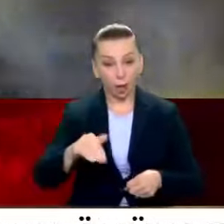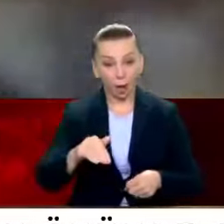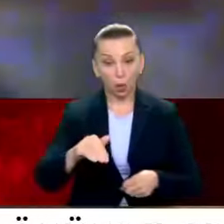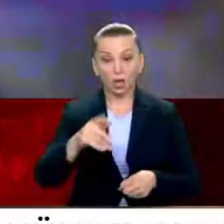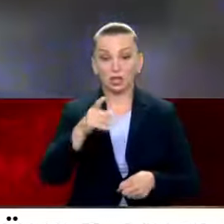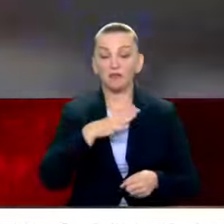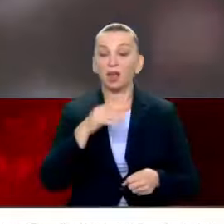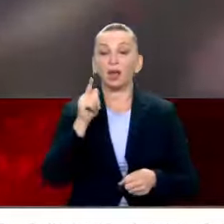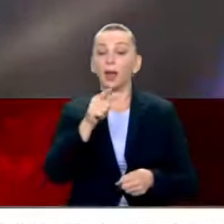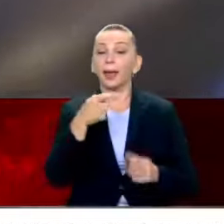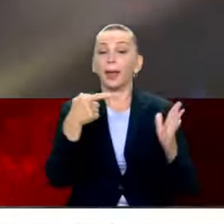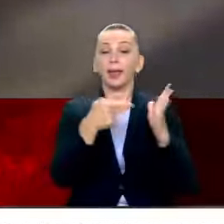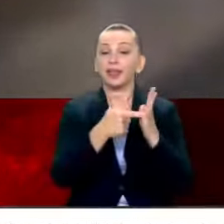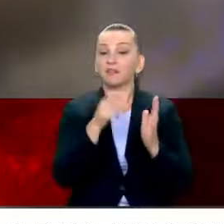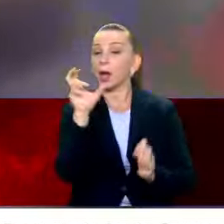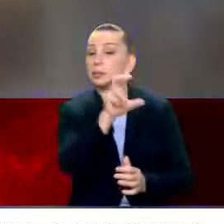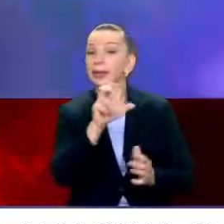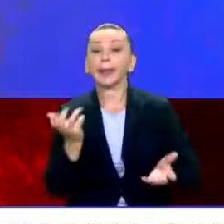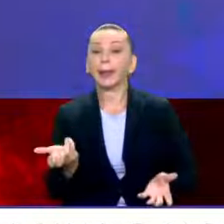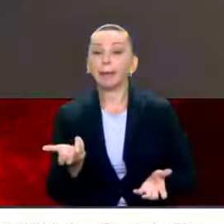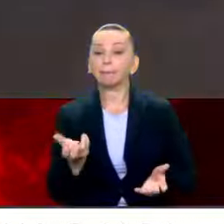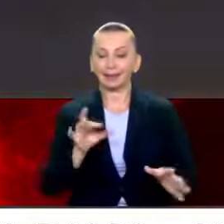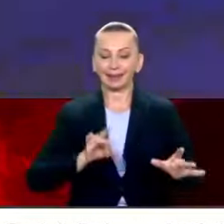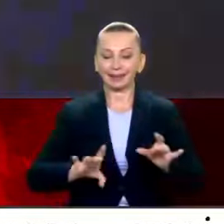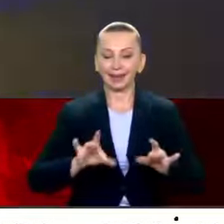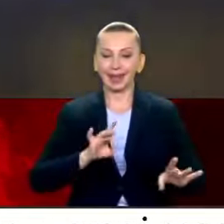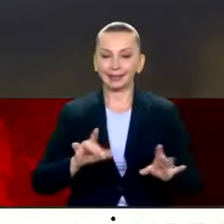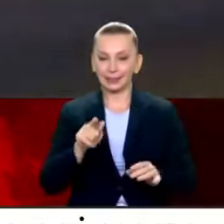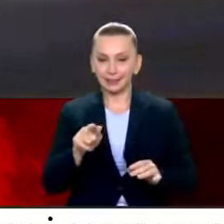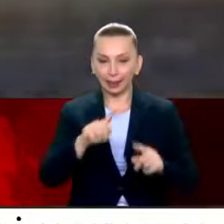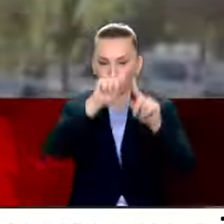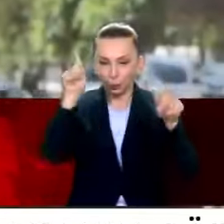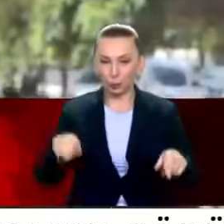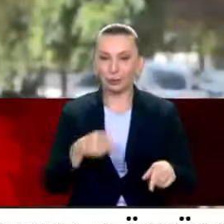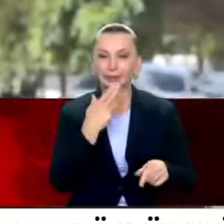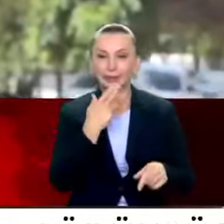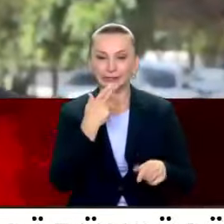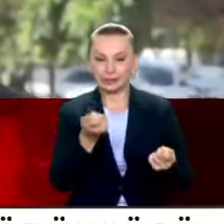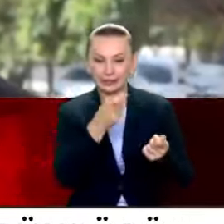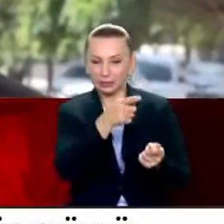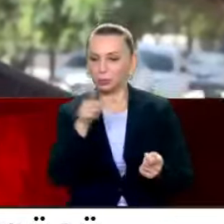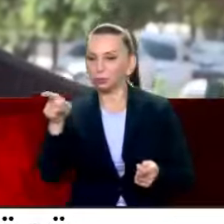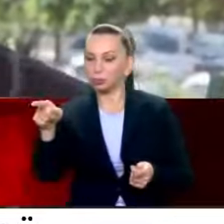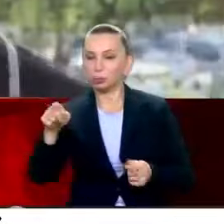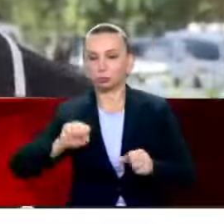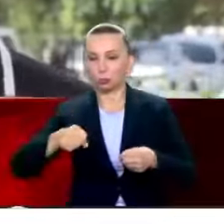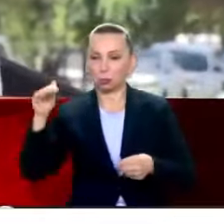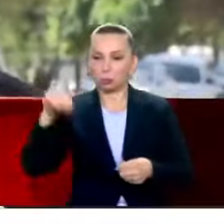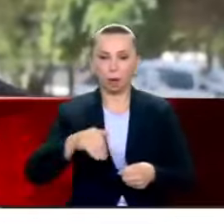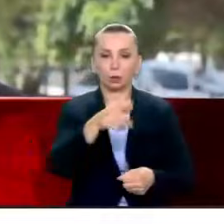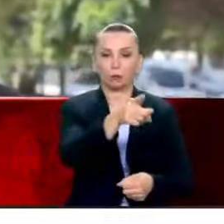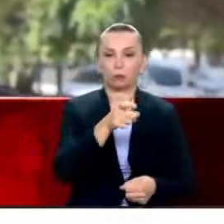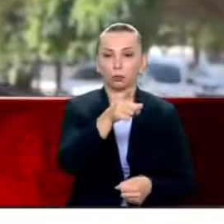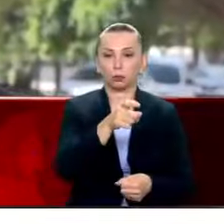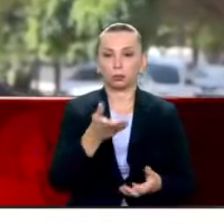gidiyorlar Hedefte diyetisyen kadının iş yeri vardı dükkanına Kurşun yağdırdılar dert mi Yani hiçbir bilgimiz yok burada